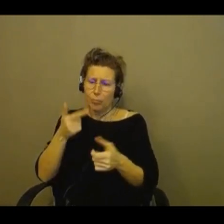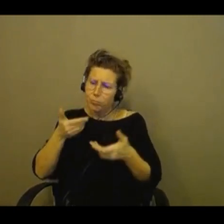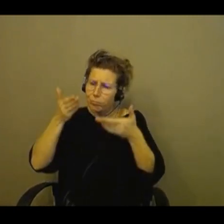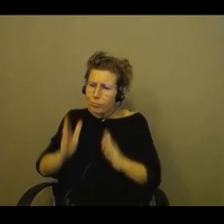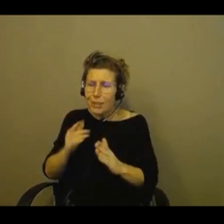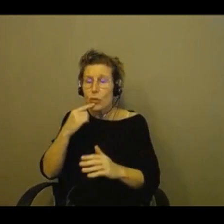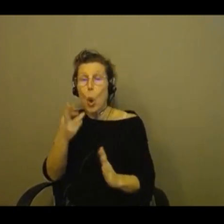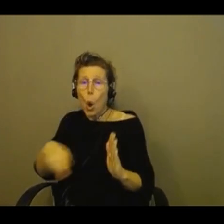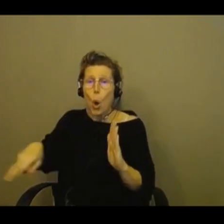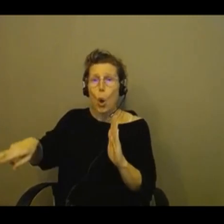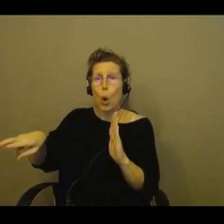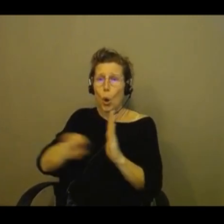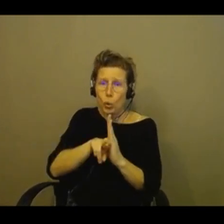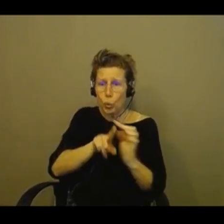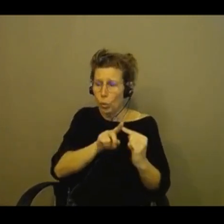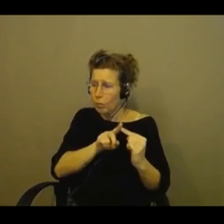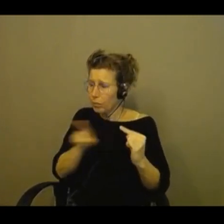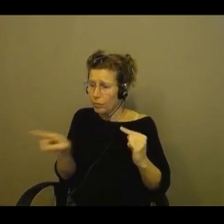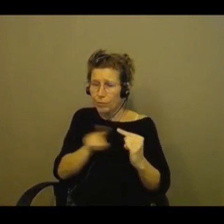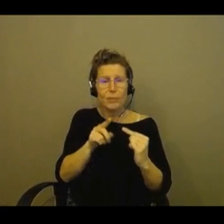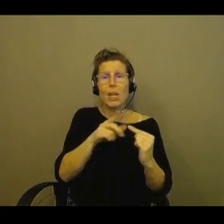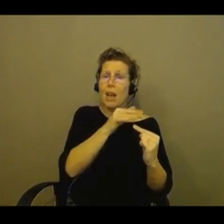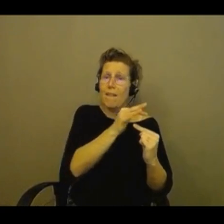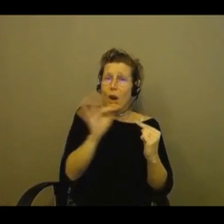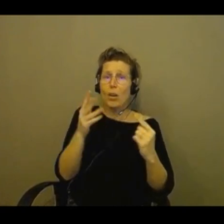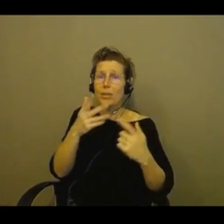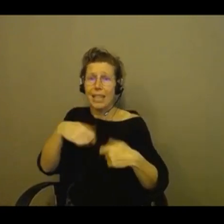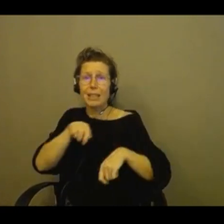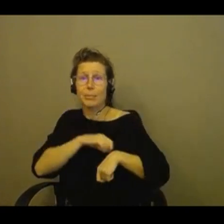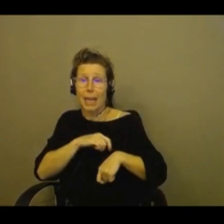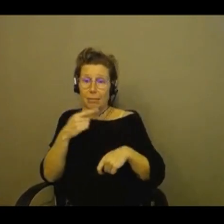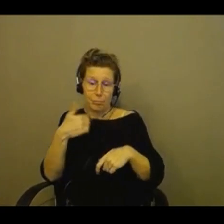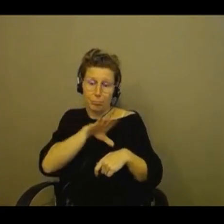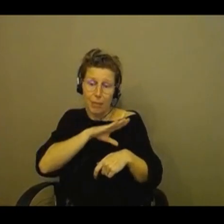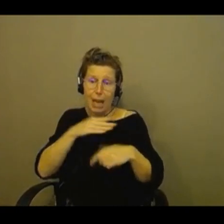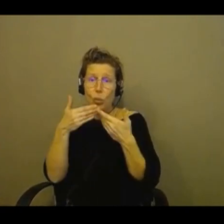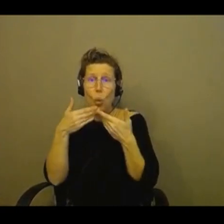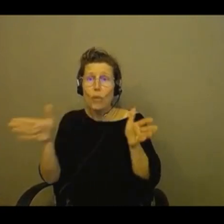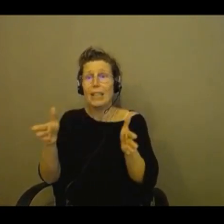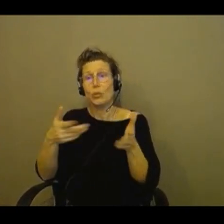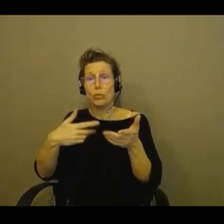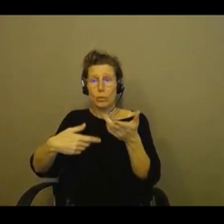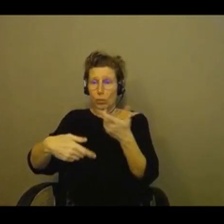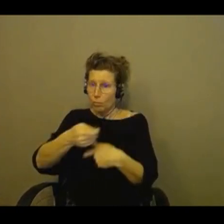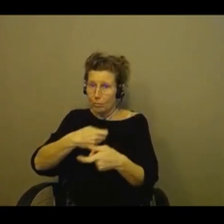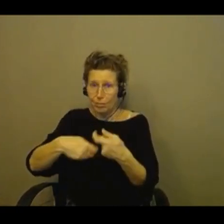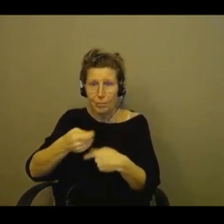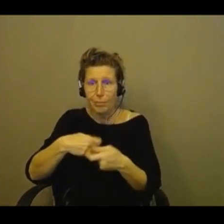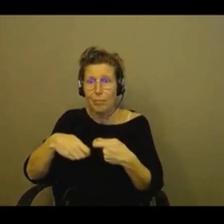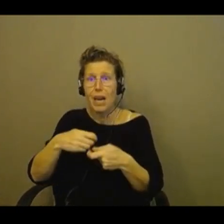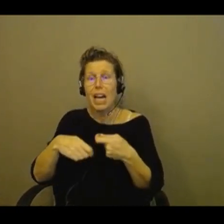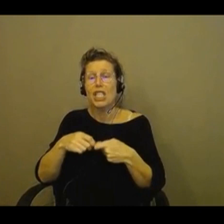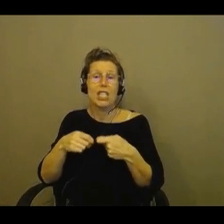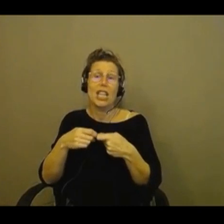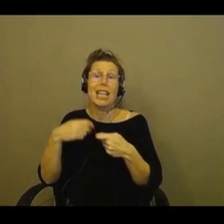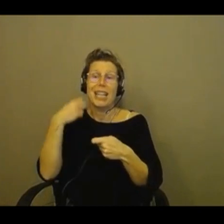l'ouverture à la concurrence du marché ferroviaire. Donc, dans ce cadre, aujourd'hui, on propose des services entre Lyon et Barcelone et